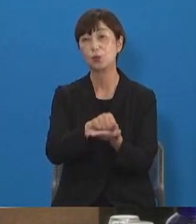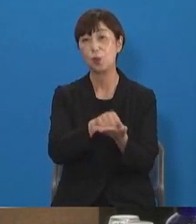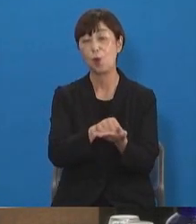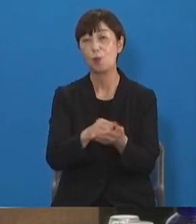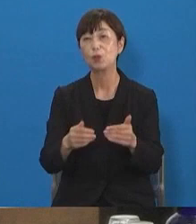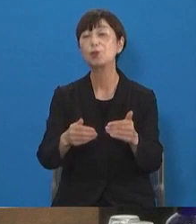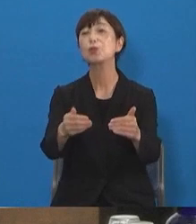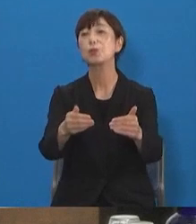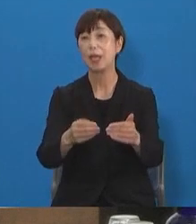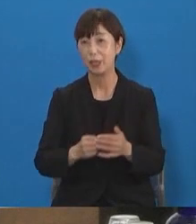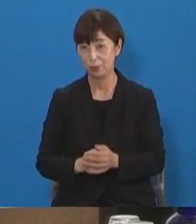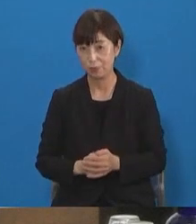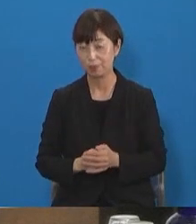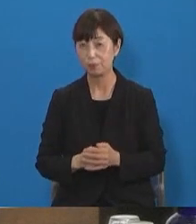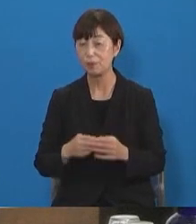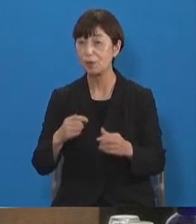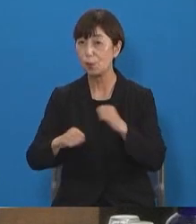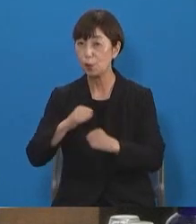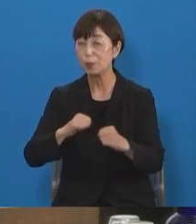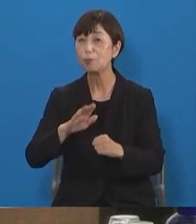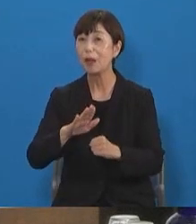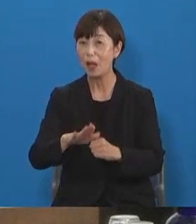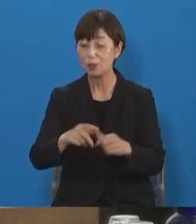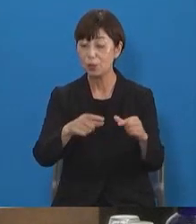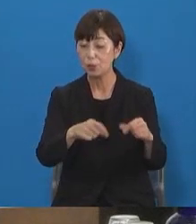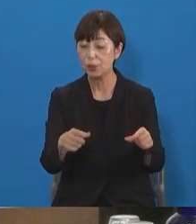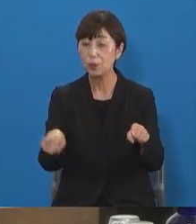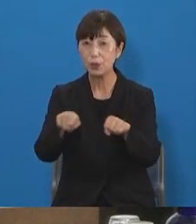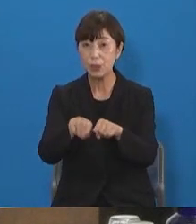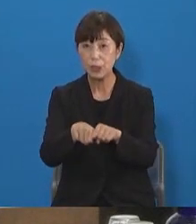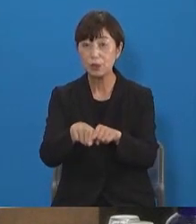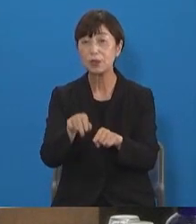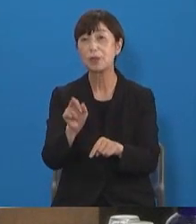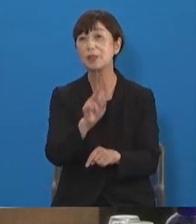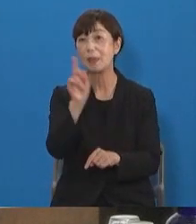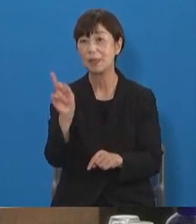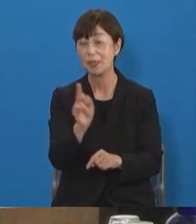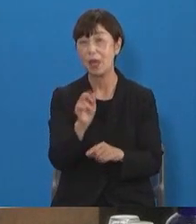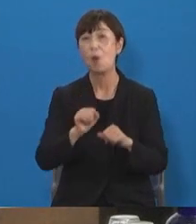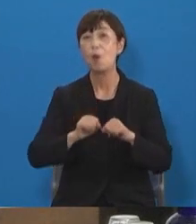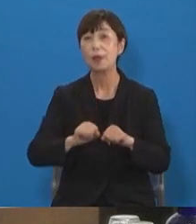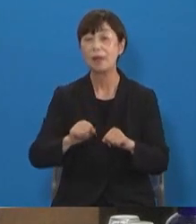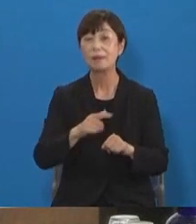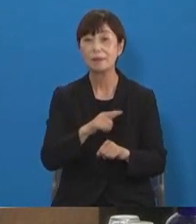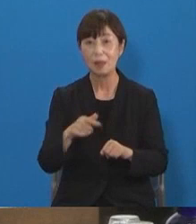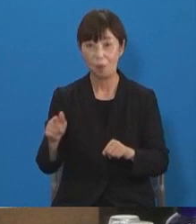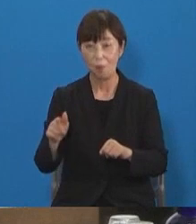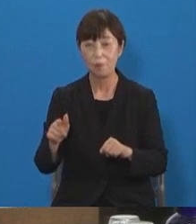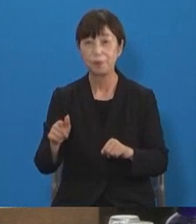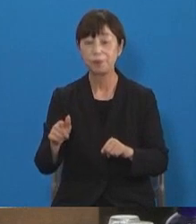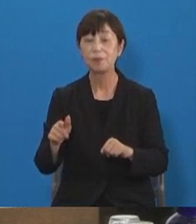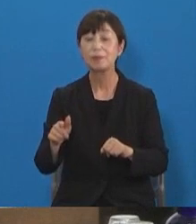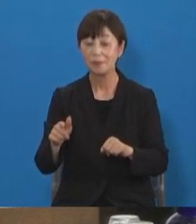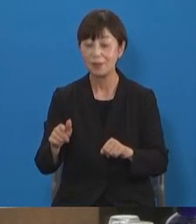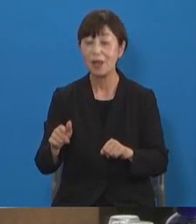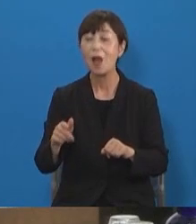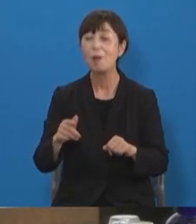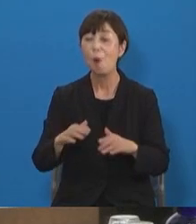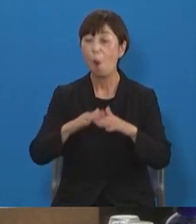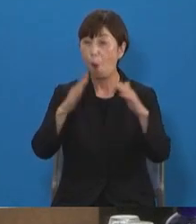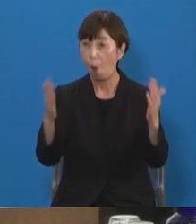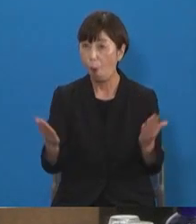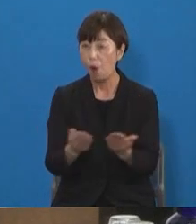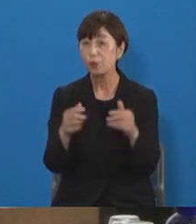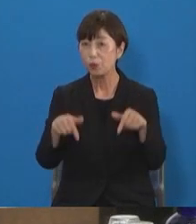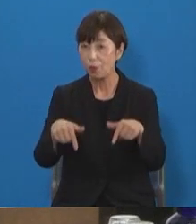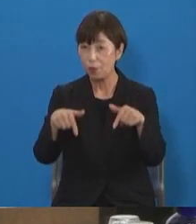まれており、今後国との共催によるセミナーを実施するなど、育児家事参画の取り組みをオール京都で推